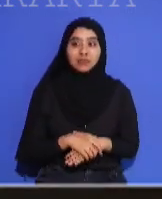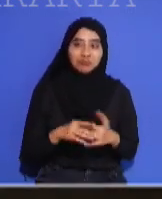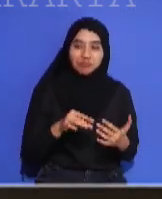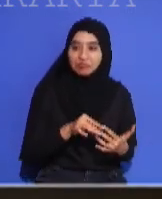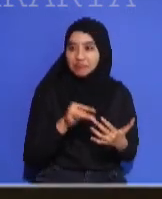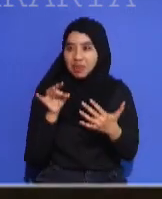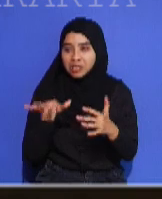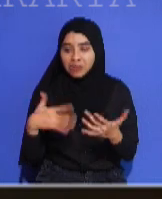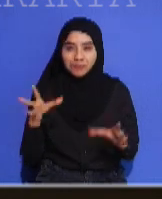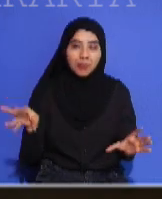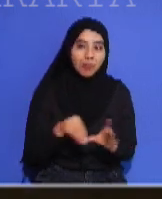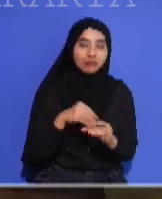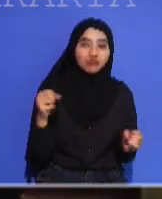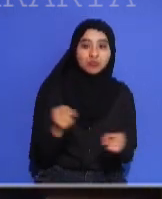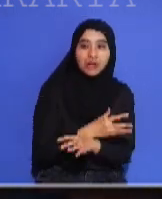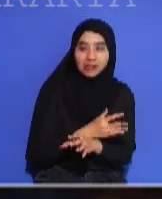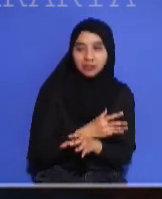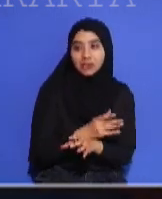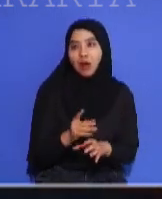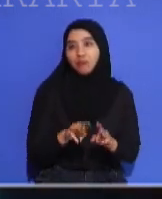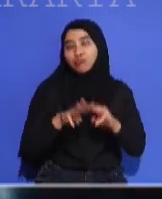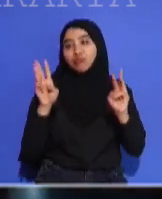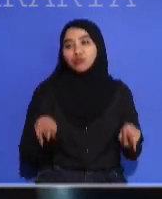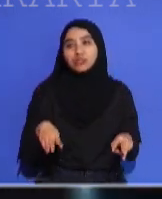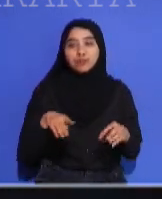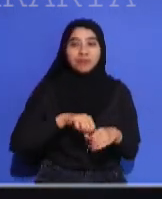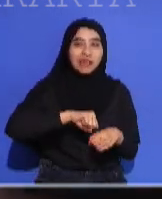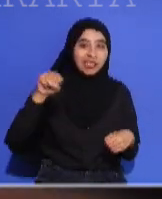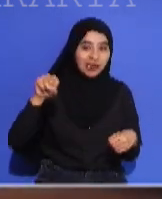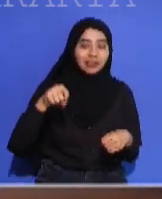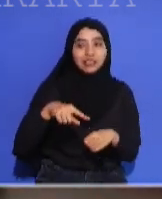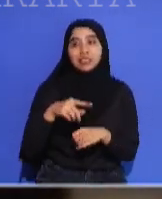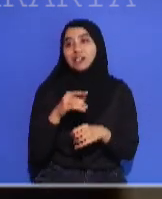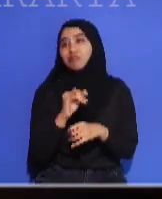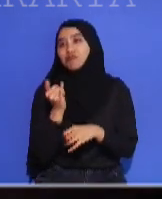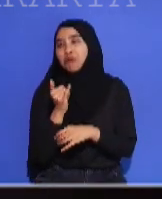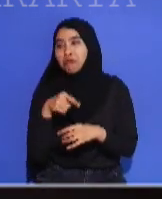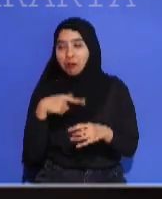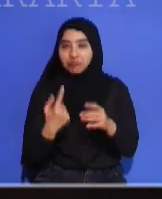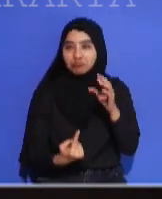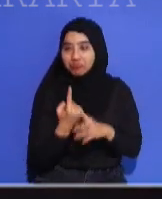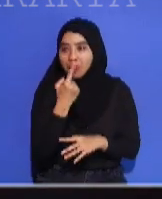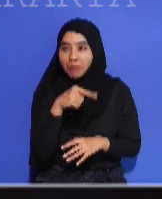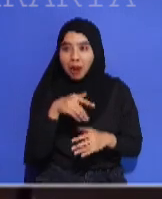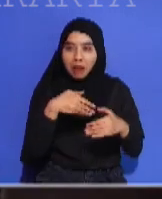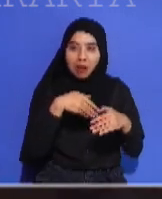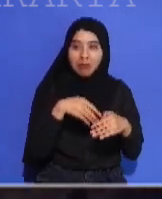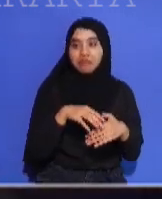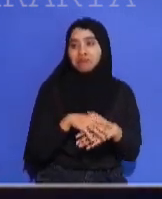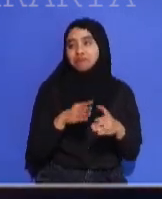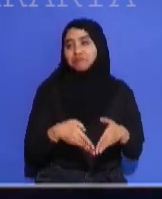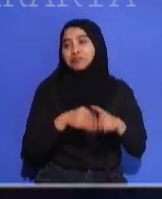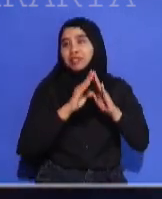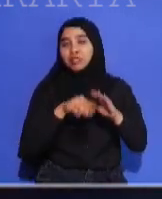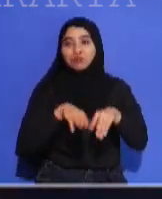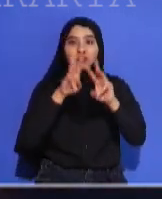anggota sanggar keris Mataram Yogyakarta hingga melalui proses panjang akhirnya mampu menginisiasi lahirnya museum dan galeri sanggar